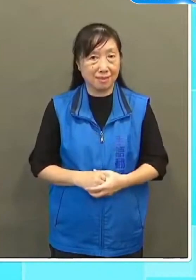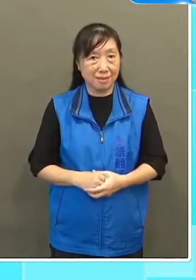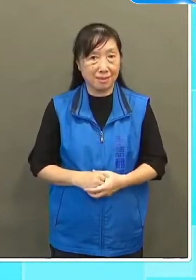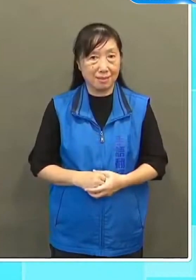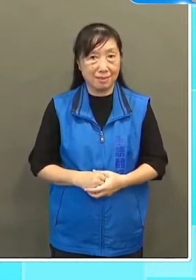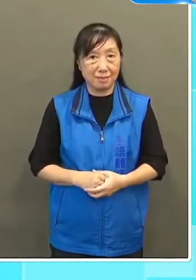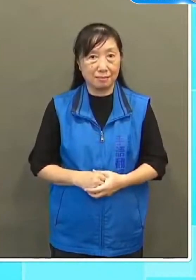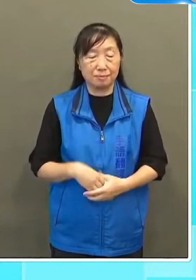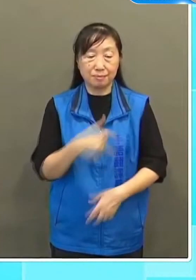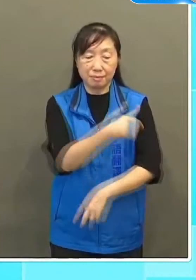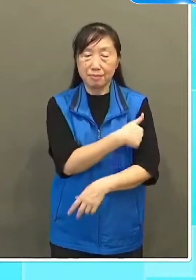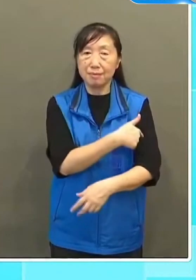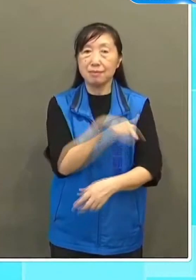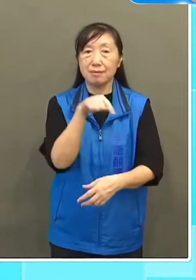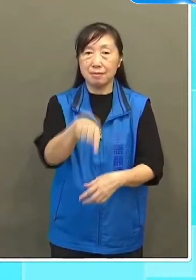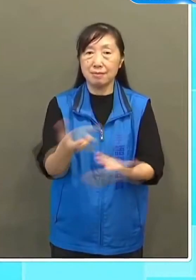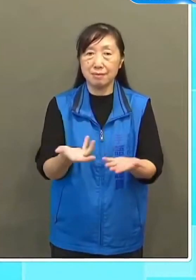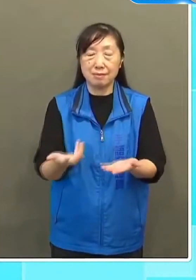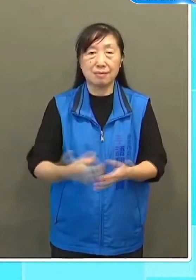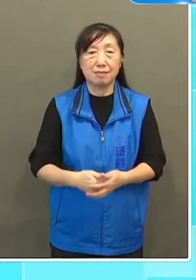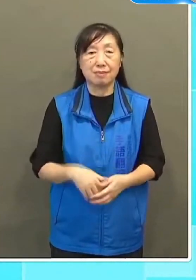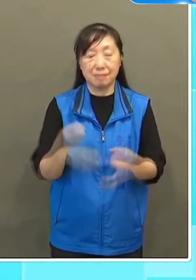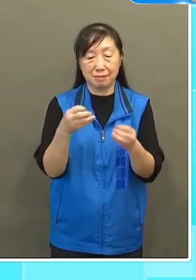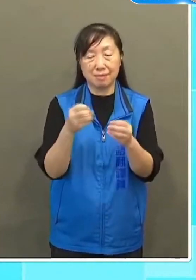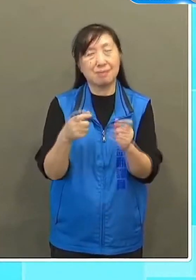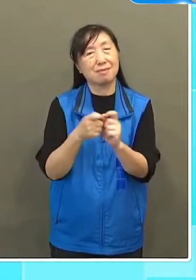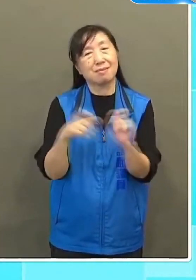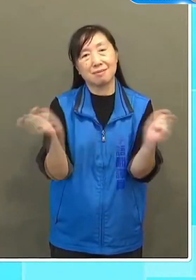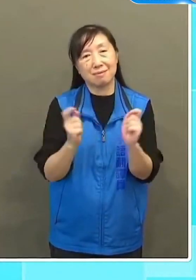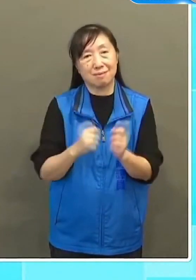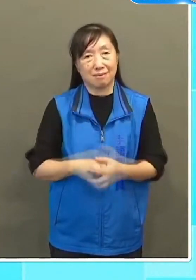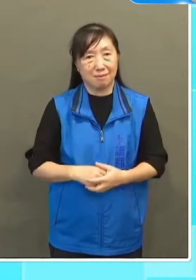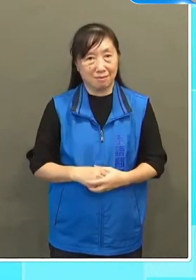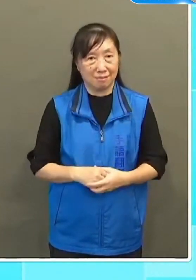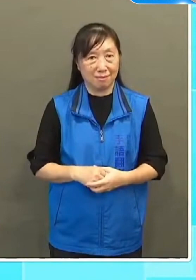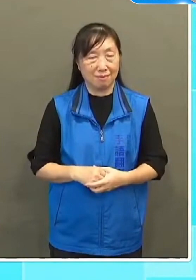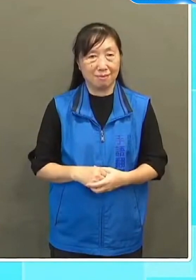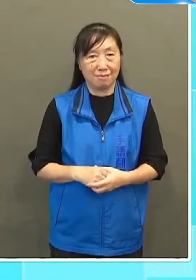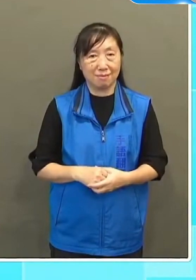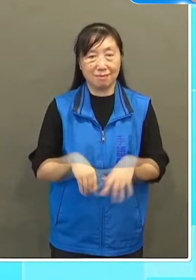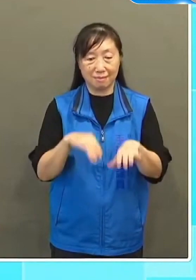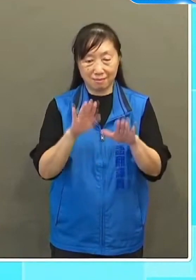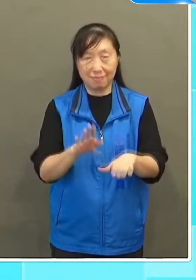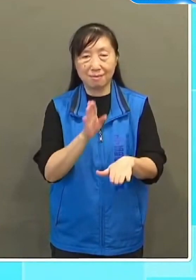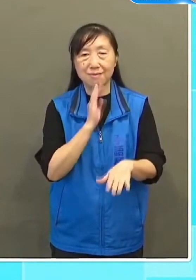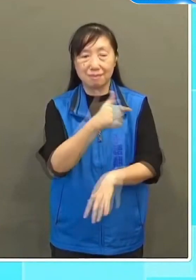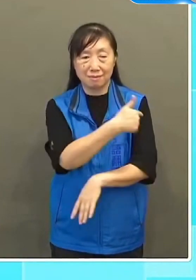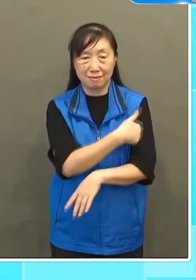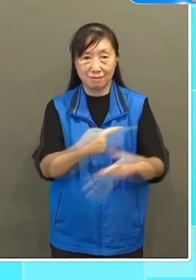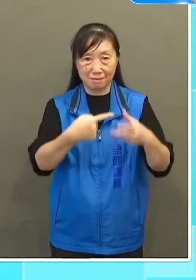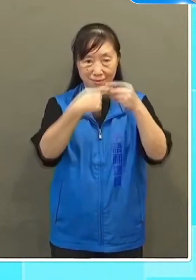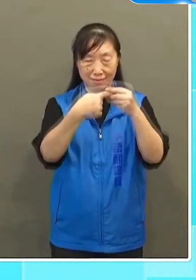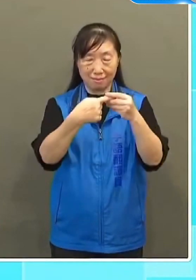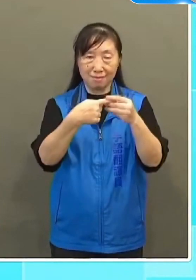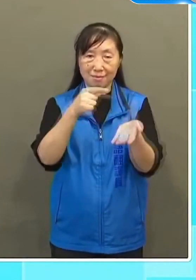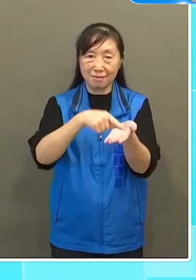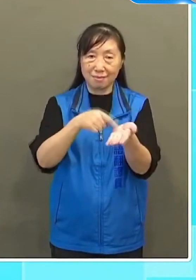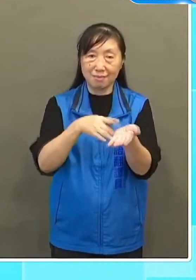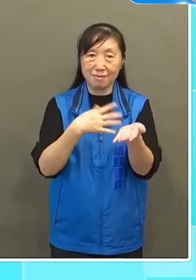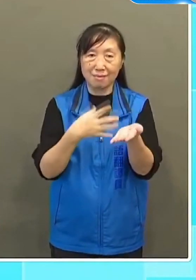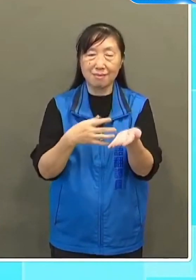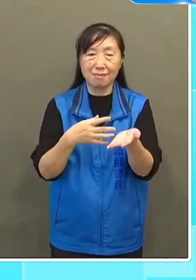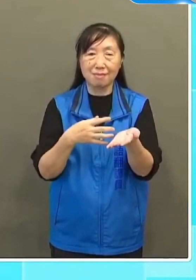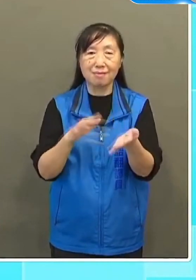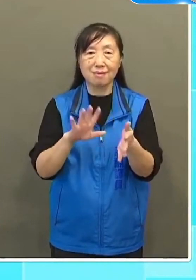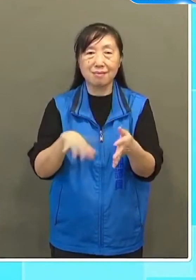想有关疫苗的施打，我们已经讨论过很长的一段时间。那现在已经从第一剂的覆盖率提升到国